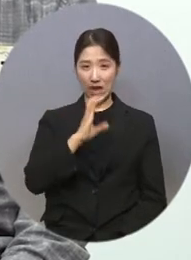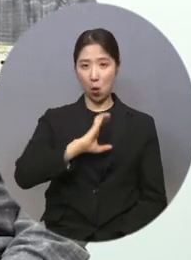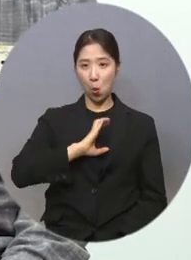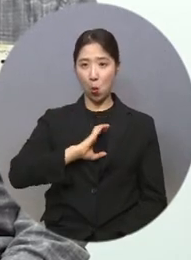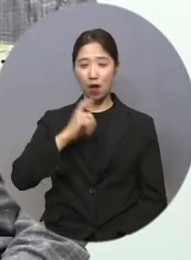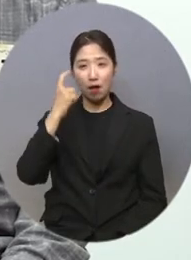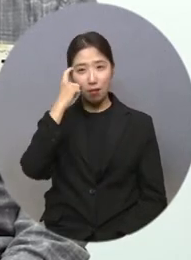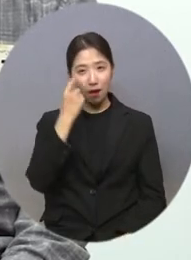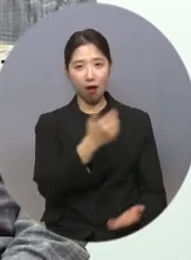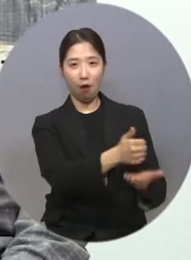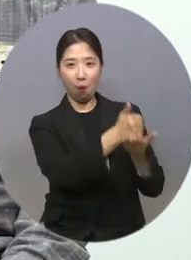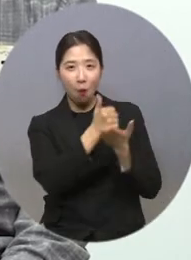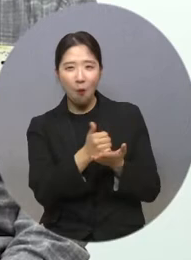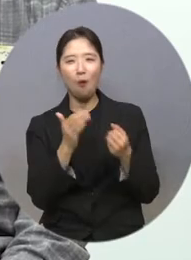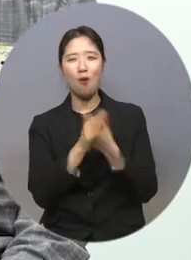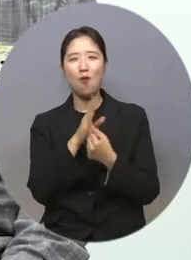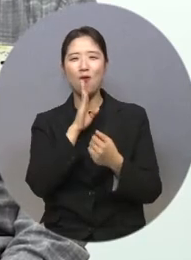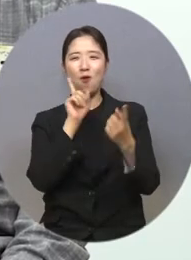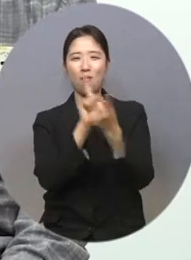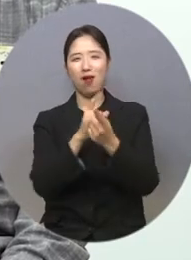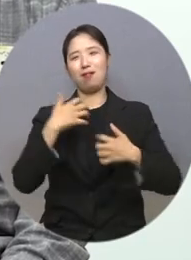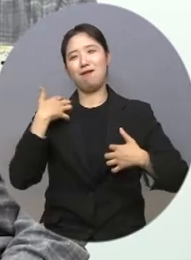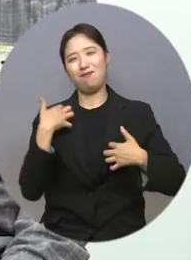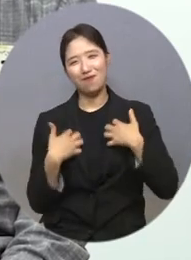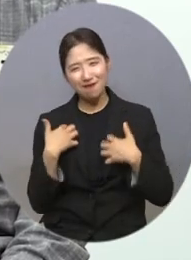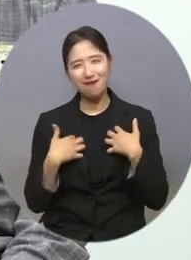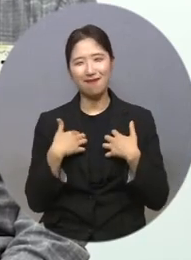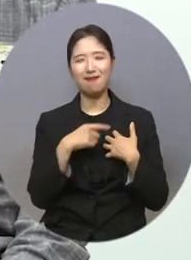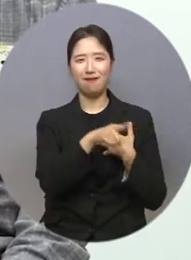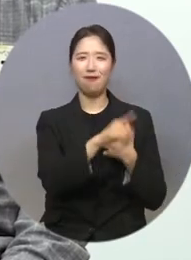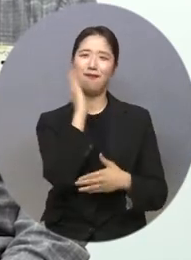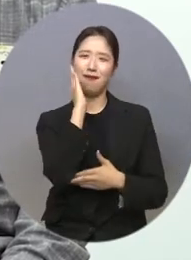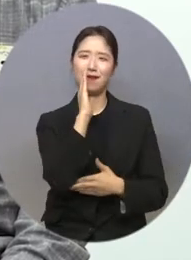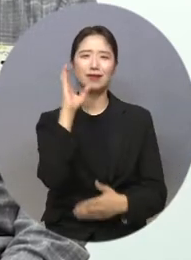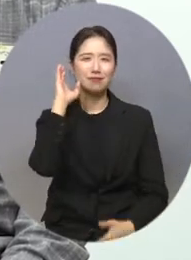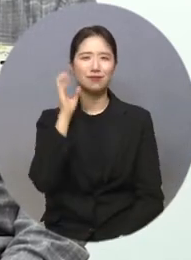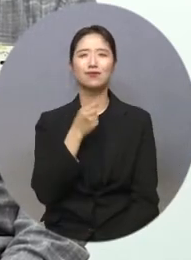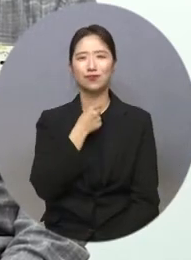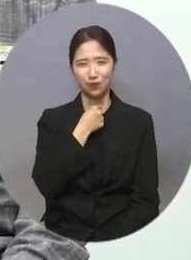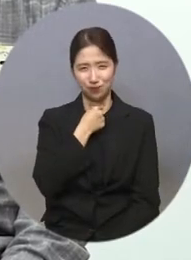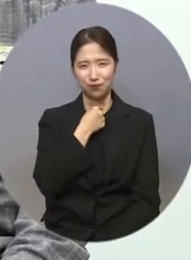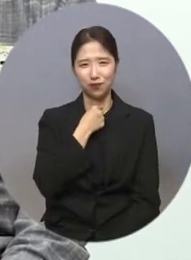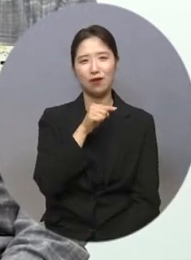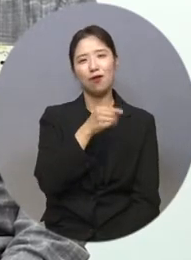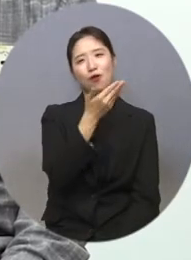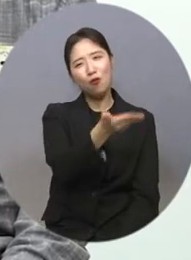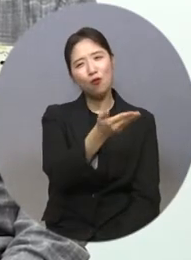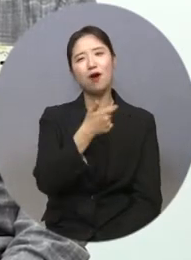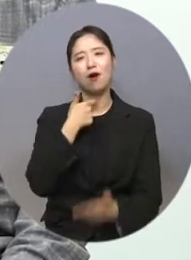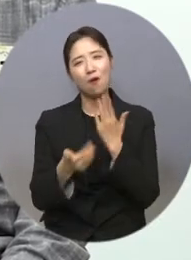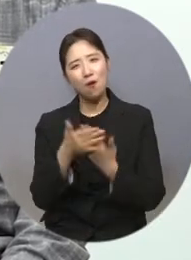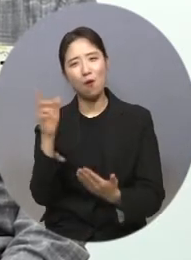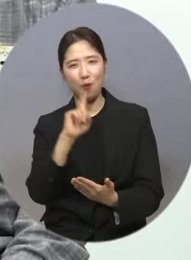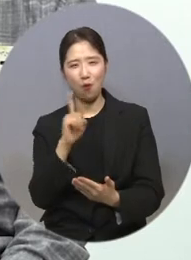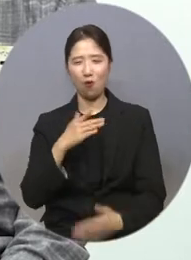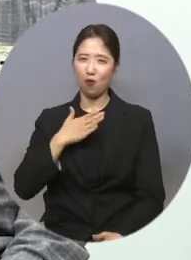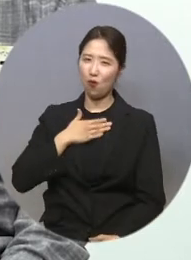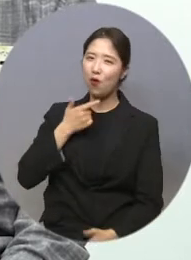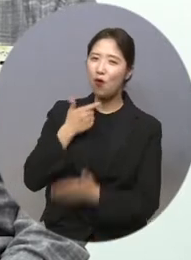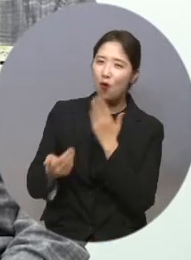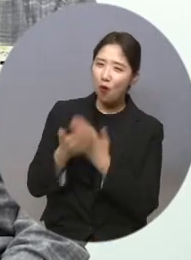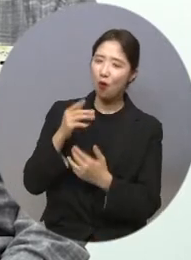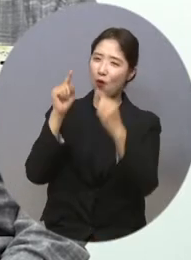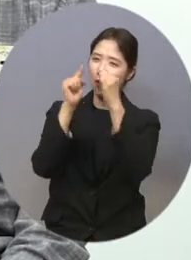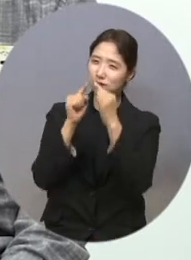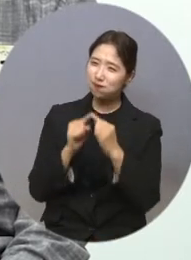분이 나오셔서 오늘 저 정말 너무 반갑고 되게 봉영님께 많은 이야기를 들어보고 싶어요. 어떤 경험들이 있으셨고 저희의 경험과 어떤